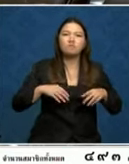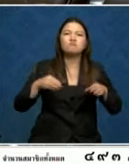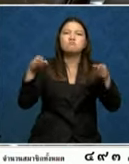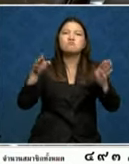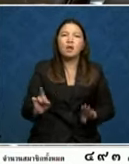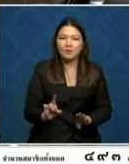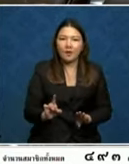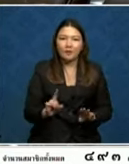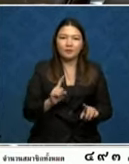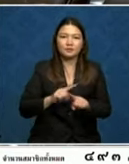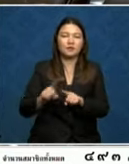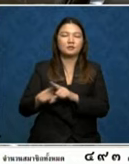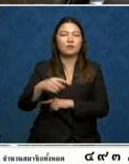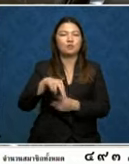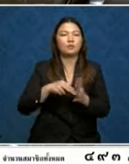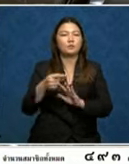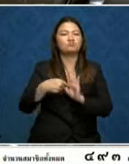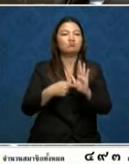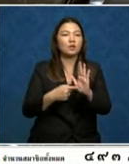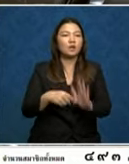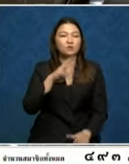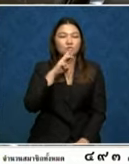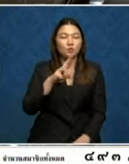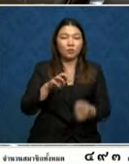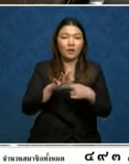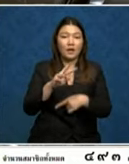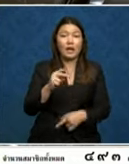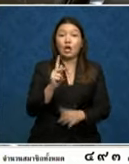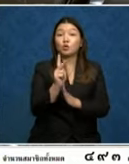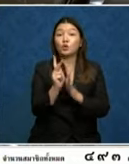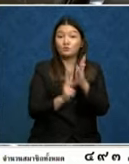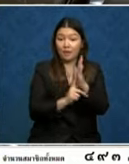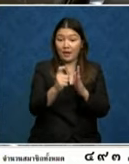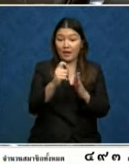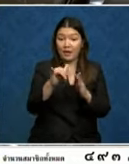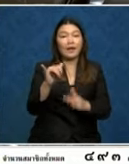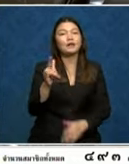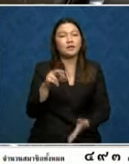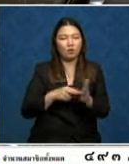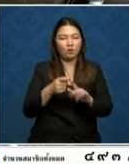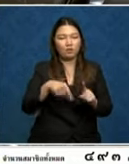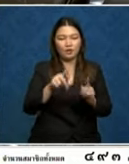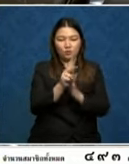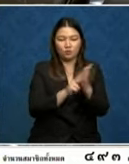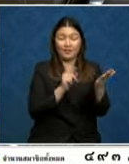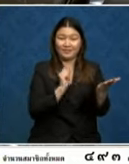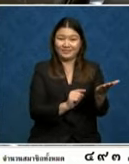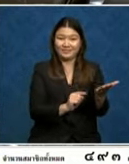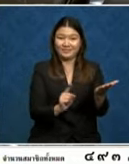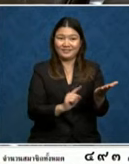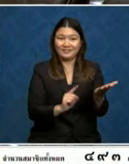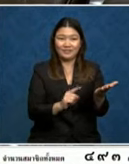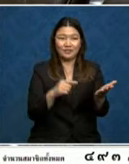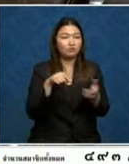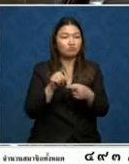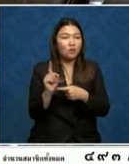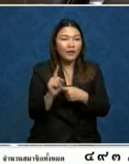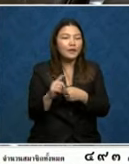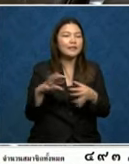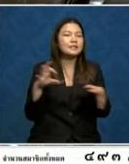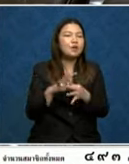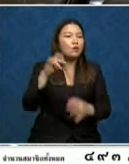ากเหนวากฎหมายบางฉบับผมจดอย่างเช่นในการแ้ไขประโนกฎหมายยาในสพาชุดนี้นะครับ ที่เจี่ยขอมกความผิเกี่ยวกับโ๊ะ